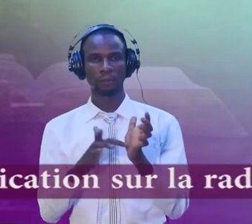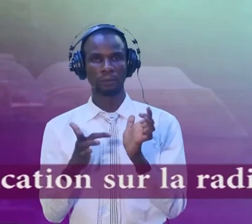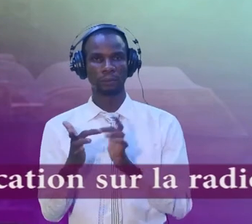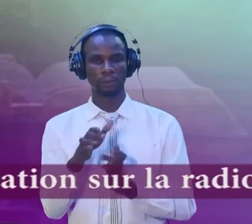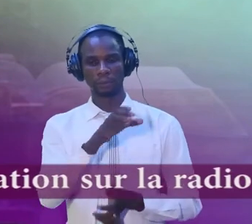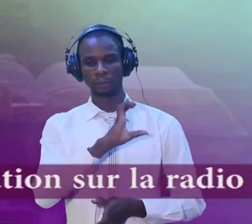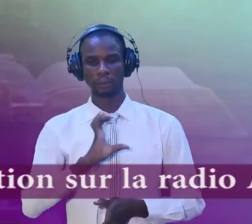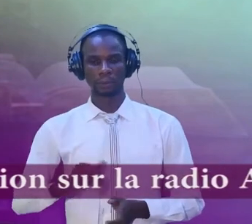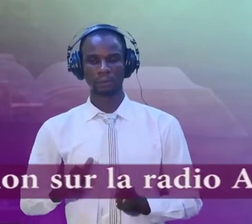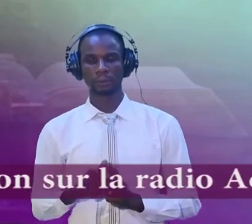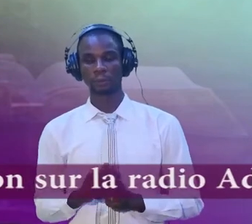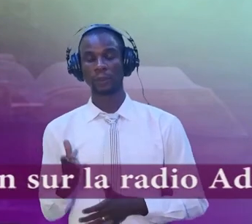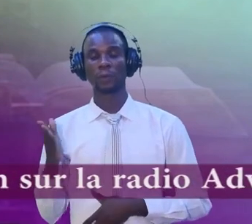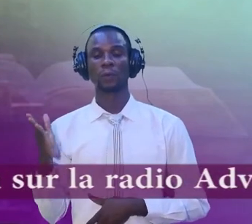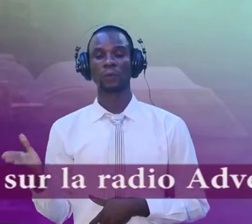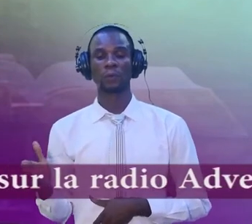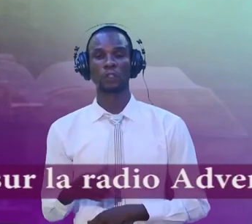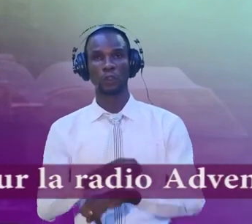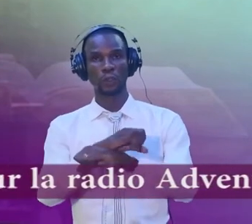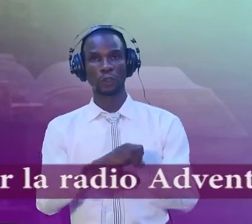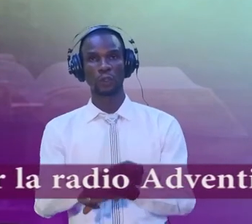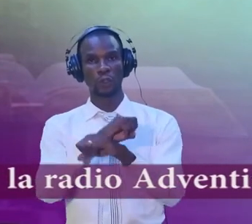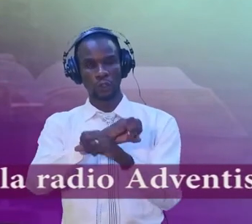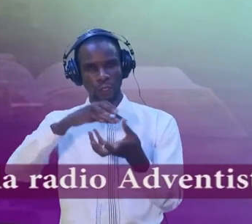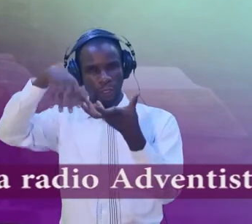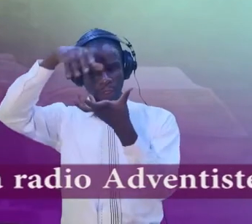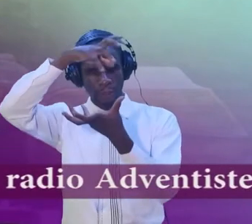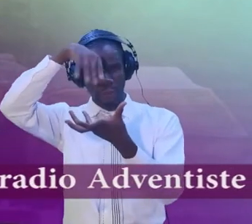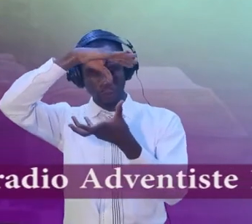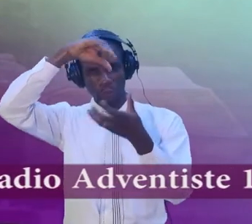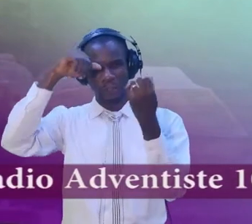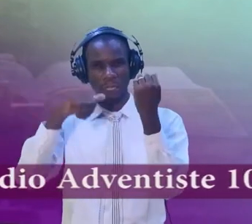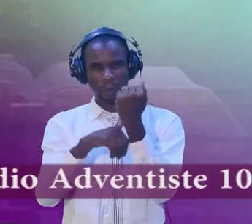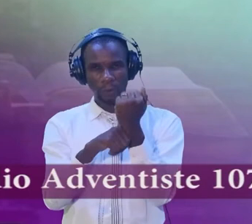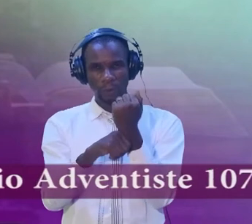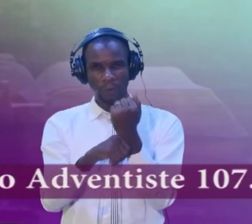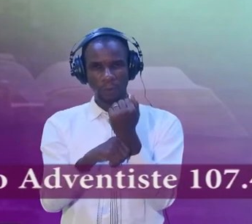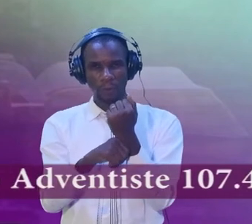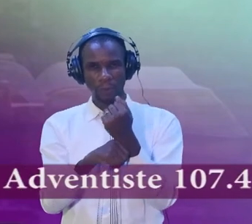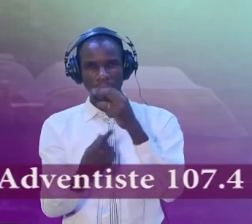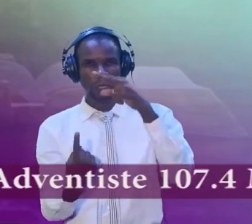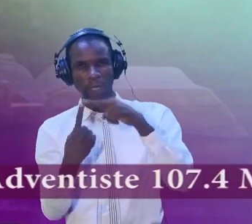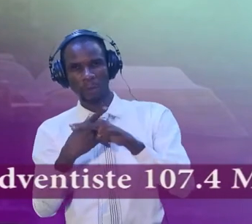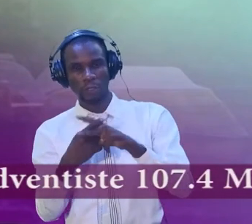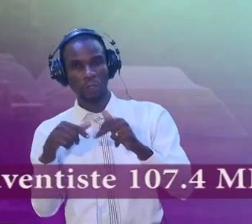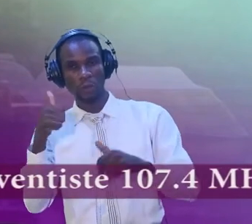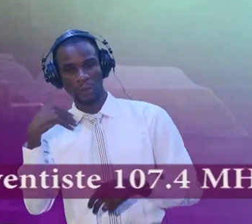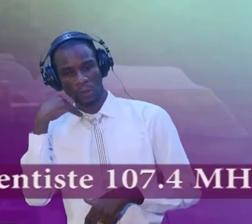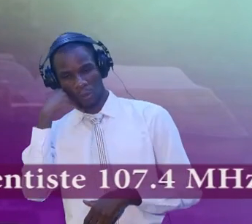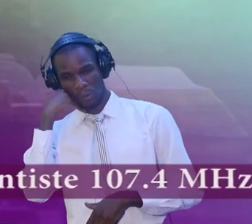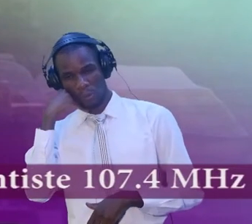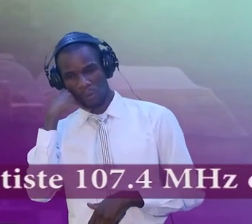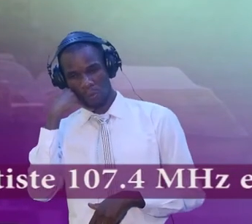kuamini Biblia peke yake na jina la Yesu. na pia unaweza kuwa